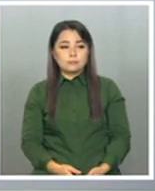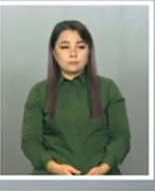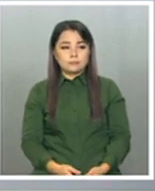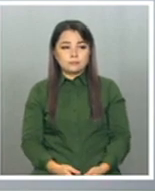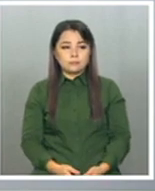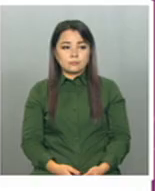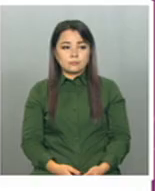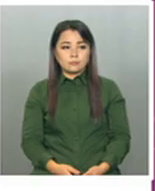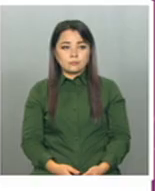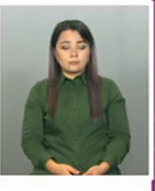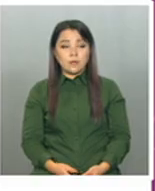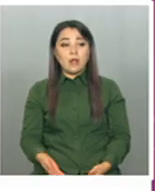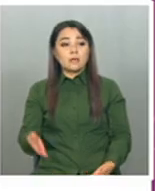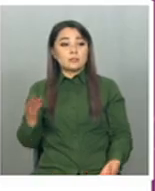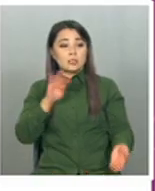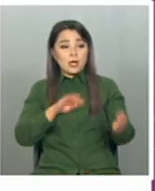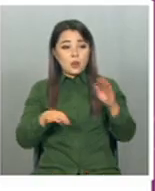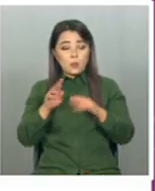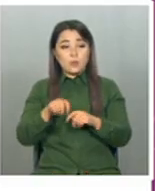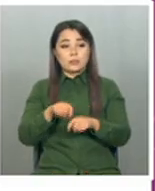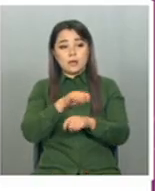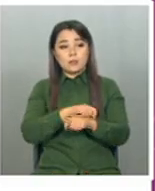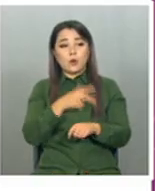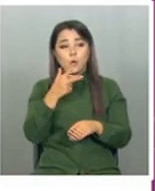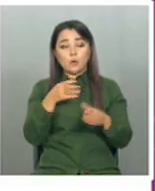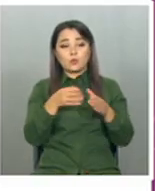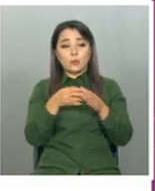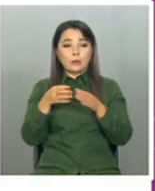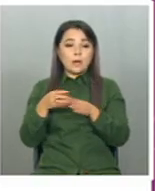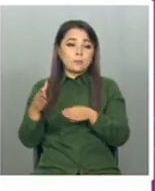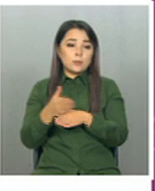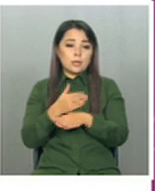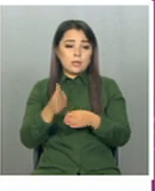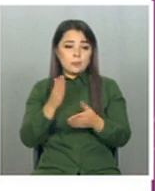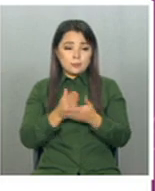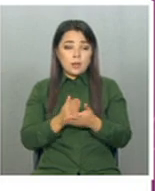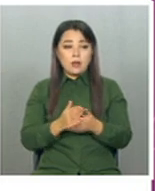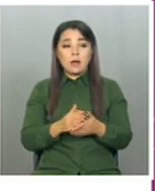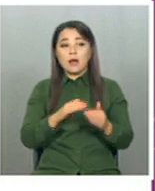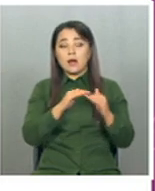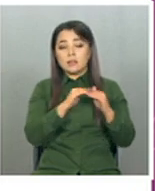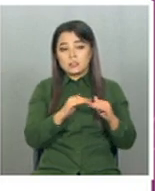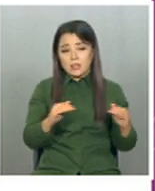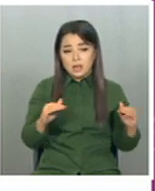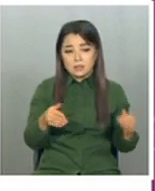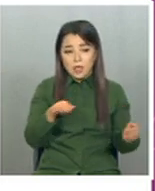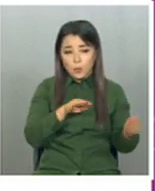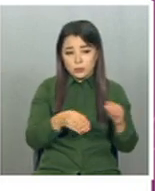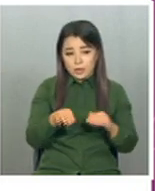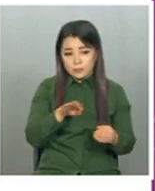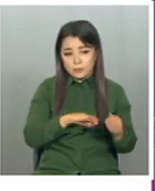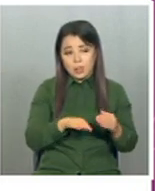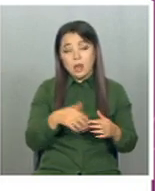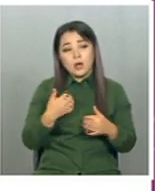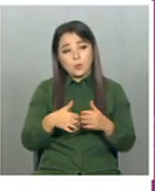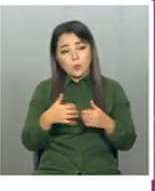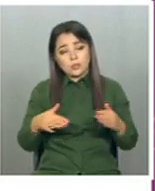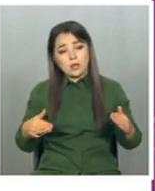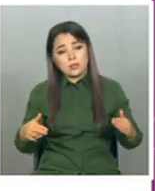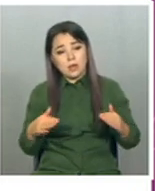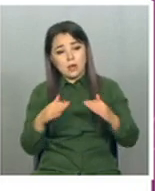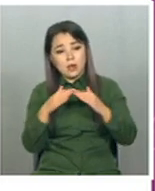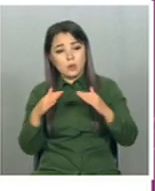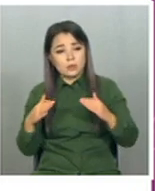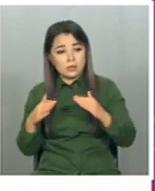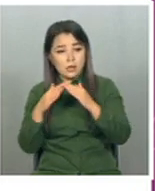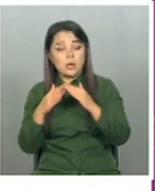Балар, біз тауларды биіктігіне қарай үш топқа бөлеміз. Аласа таулар, орташа биіктіктегі таулар,